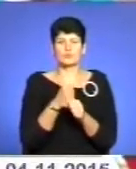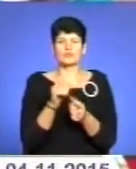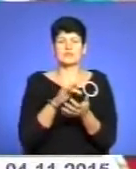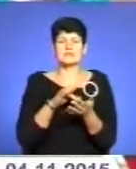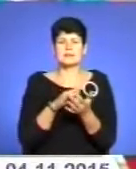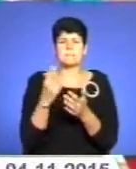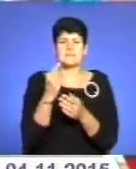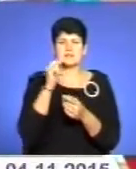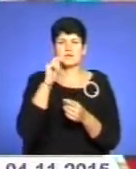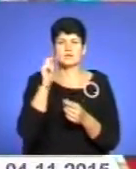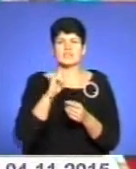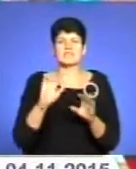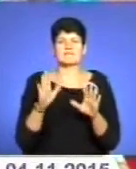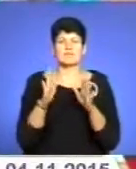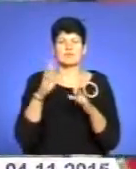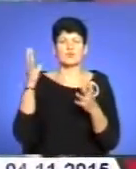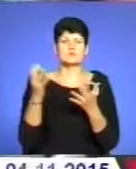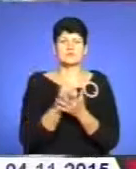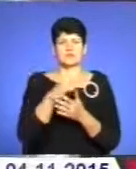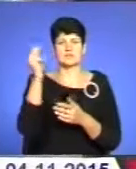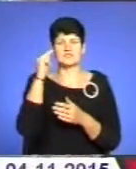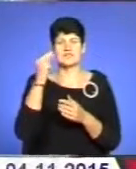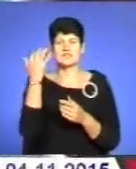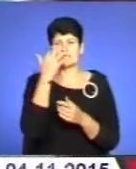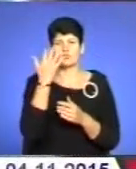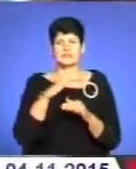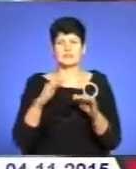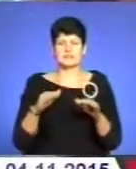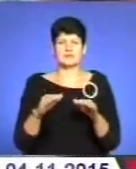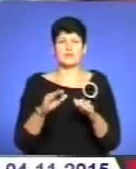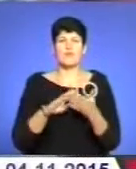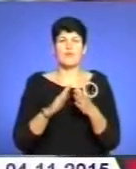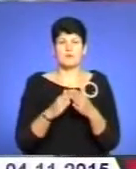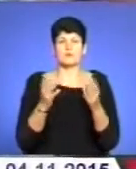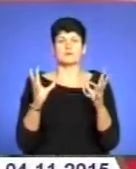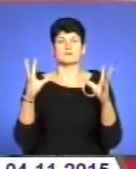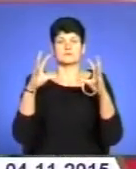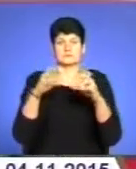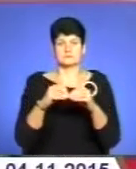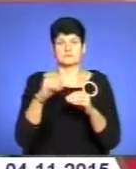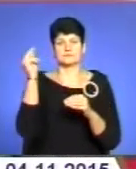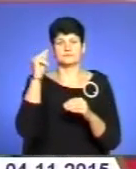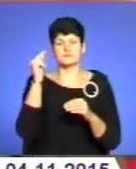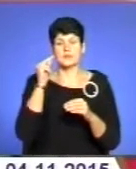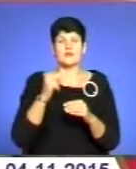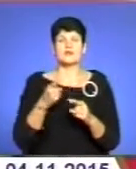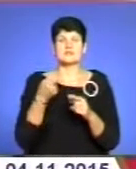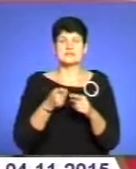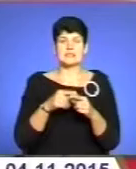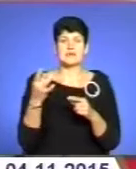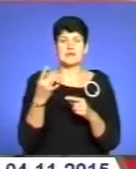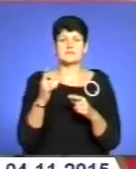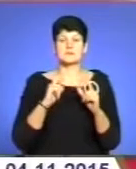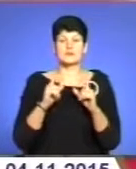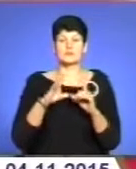перший в Україні випадок успішного навчання сліпої дитини в умовах звичайної школи. Цього разу в семінарах взяли участь і